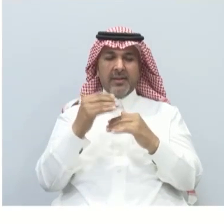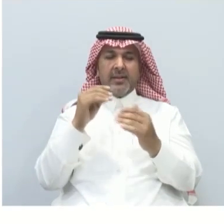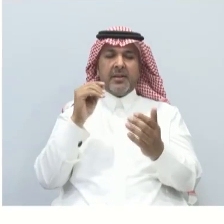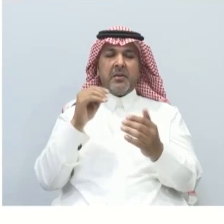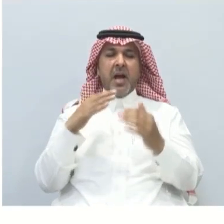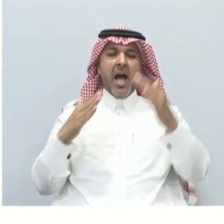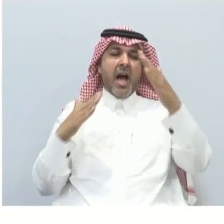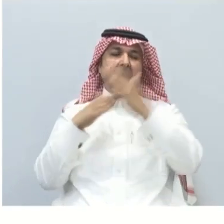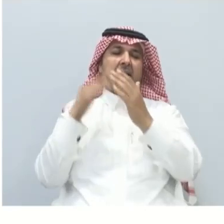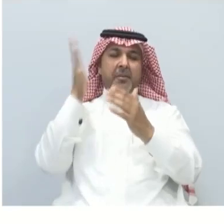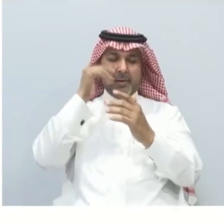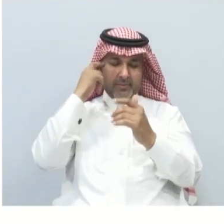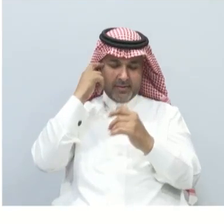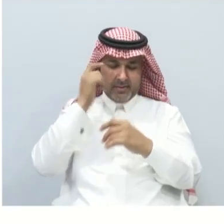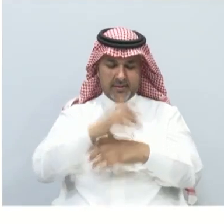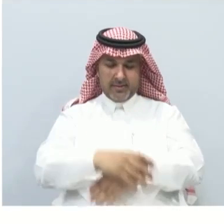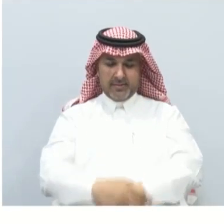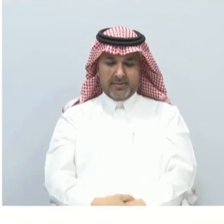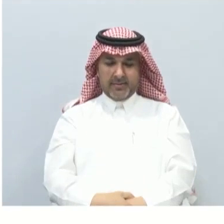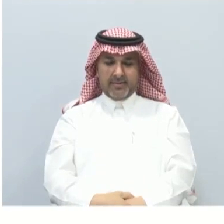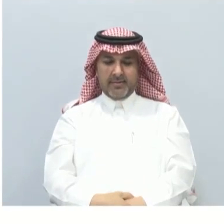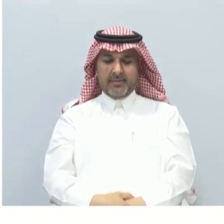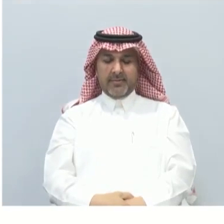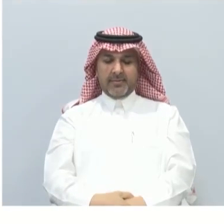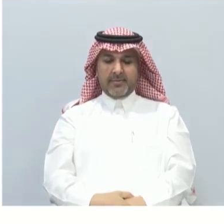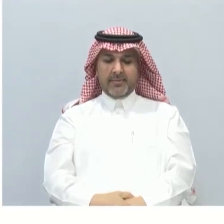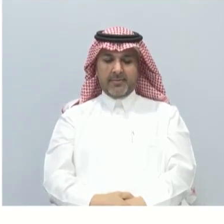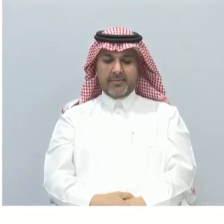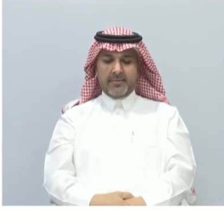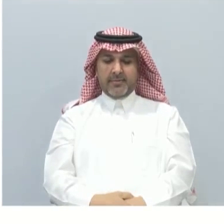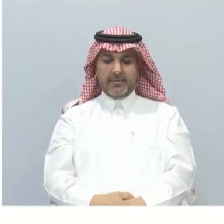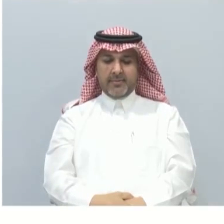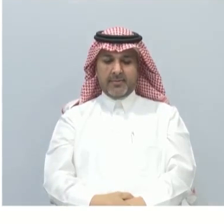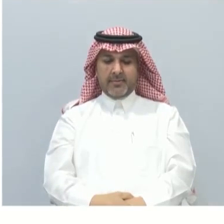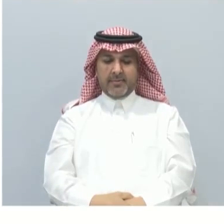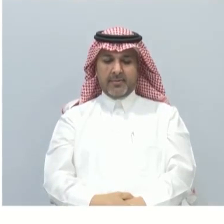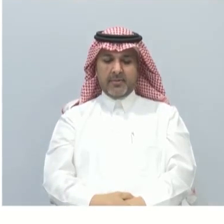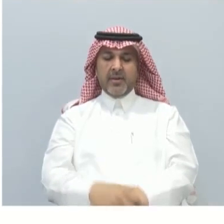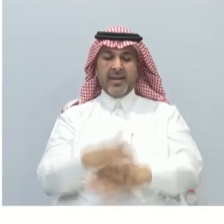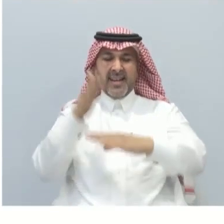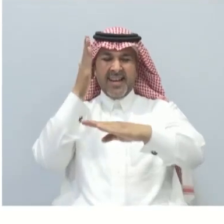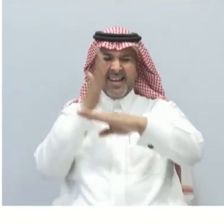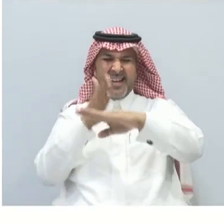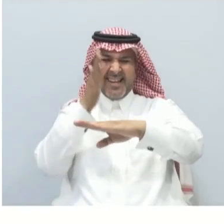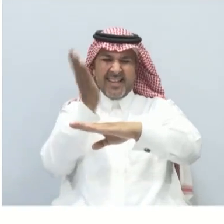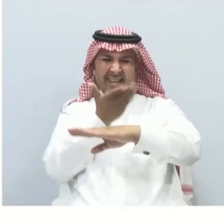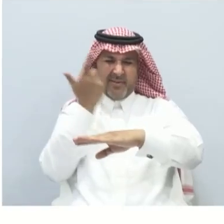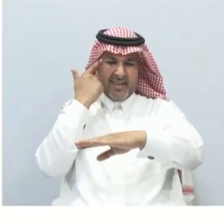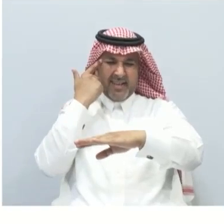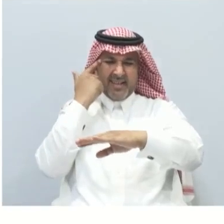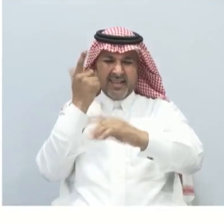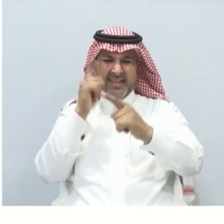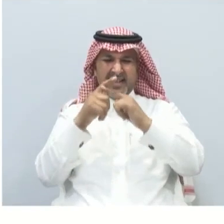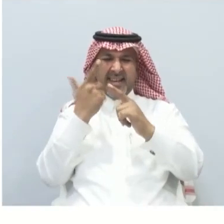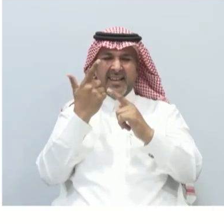المال لا نهايه اذا هذا هو المدى لو حبيت اجيب المقطع واي مع انه ما طلب مني فعوض الاكس بصفر